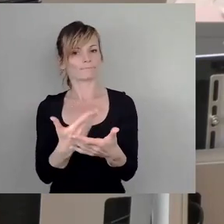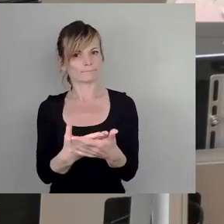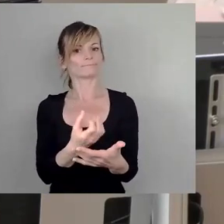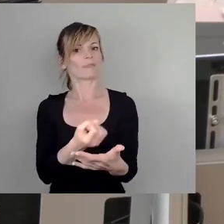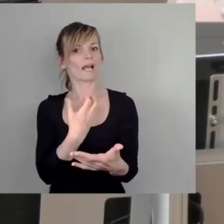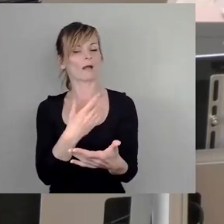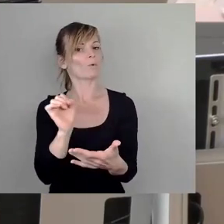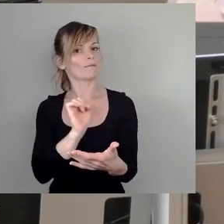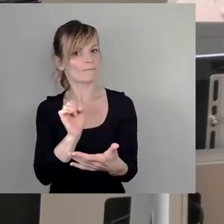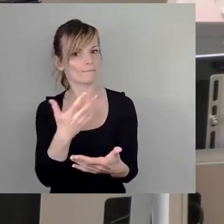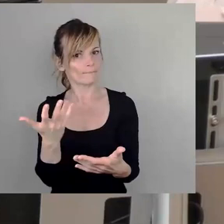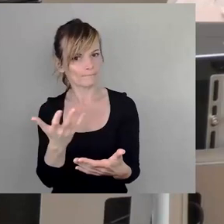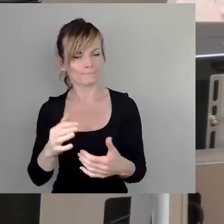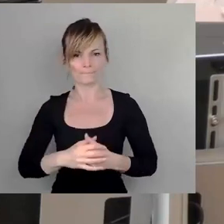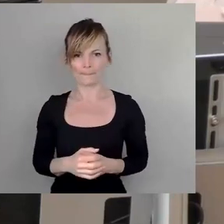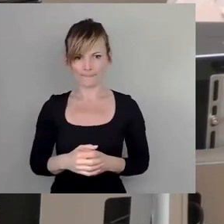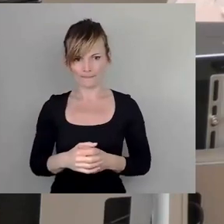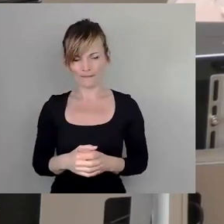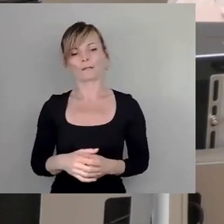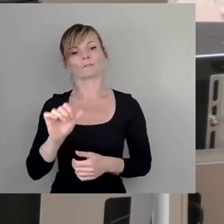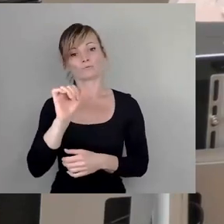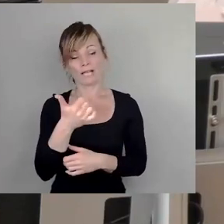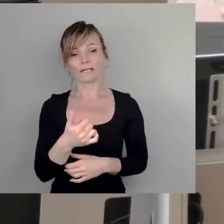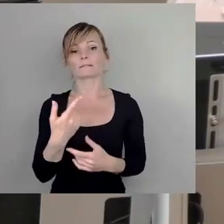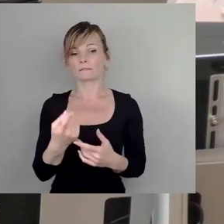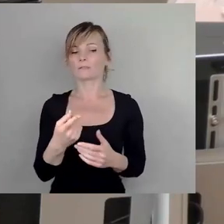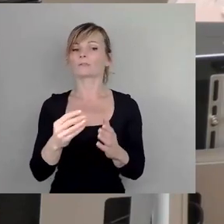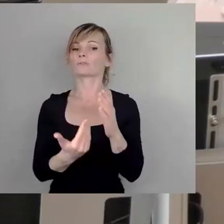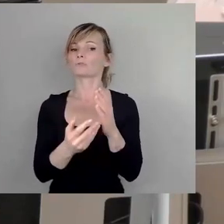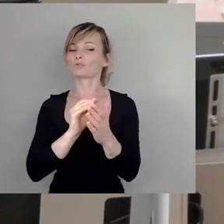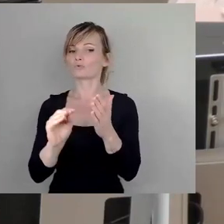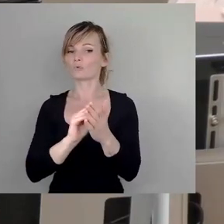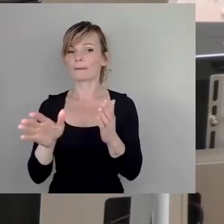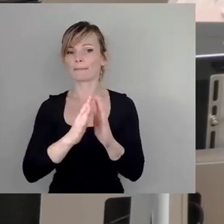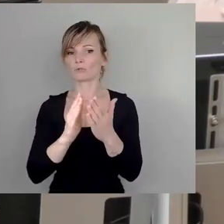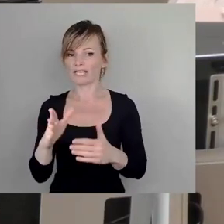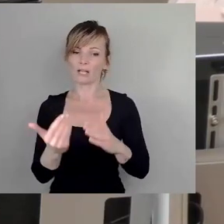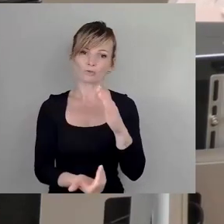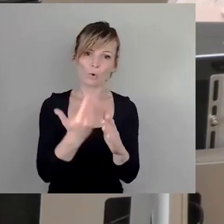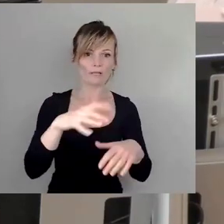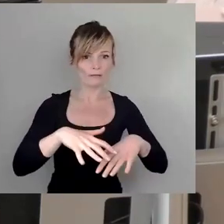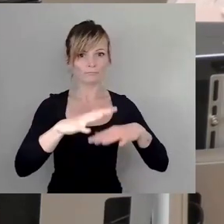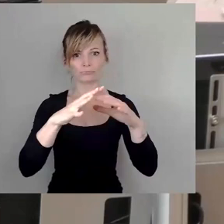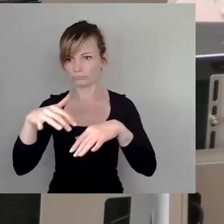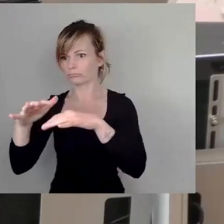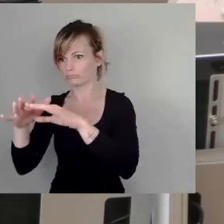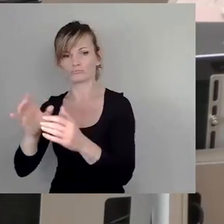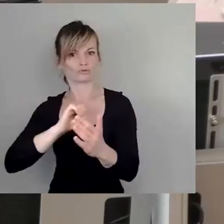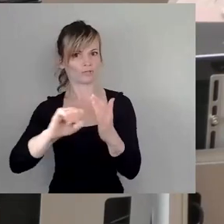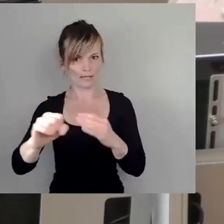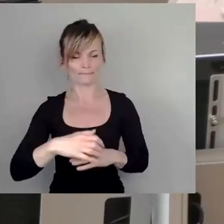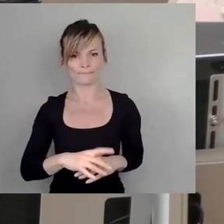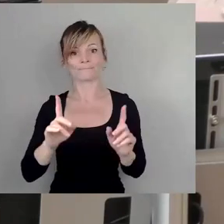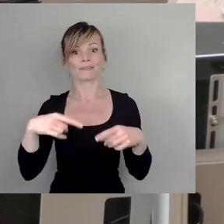Zunächst ging die Schaffung neuer Schulbibliotheken zügig voran, bis die Folgen der Corona-Maßnahmen dieser positiven Entwicklung ein Ende